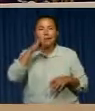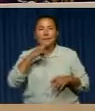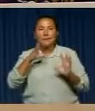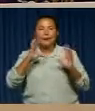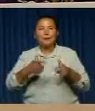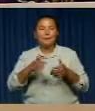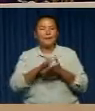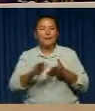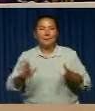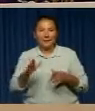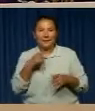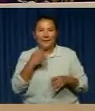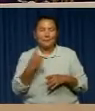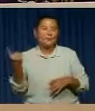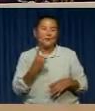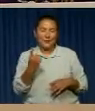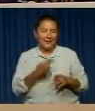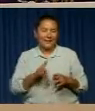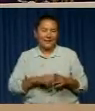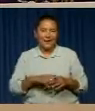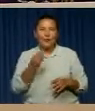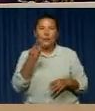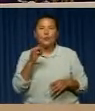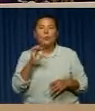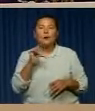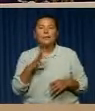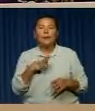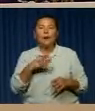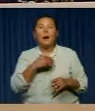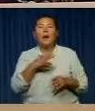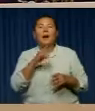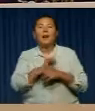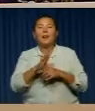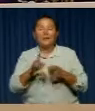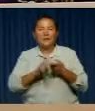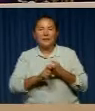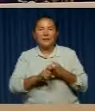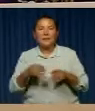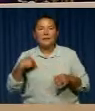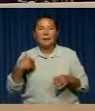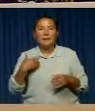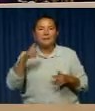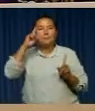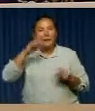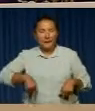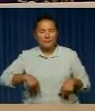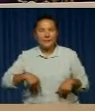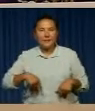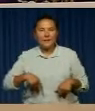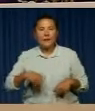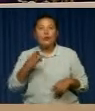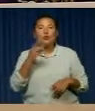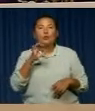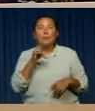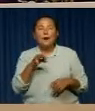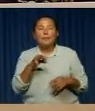әлемге танымал болар еді. Біріншіден, шұбатты біз коронавирус болмаса да ішіп жатырмыз. Оның пайдасын бәріміз білеміз.